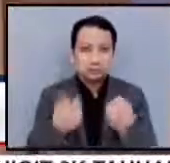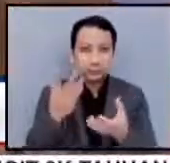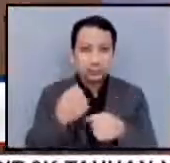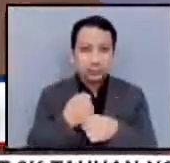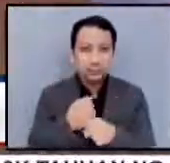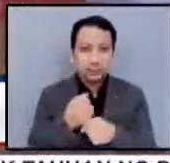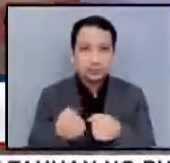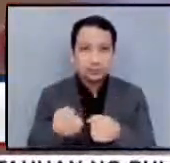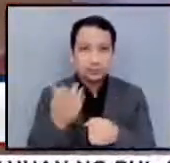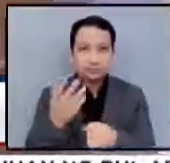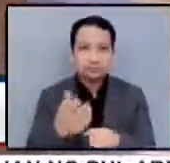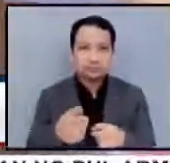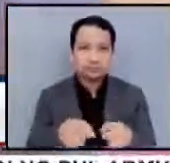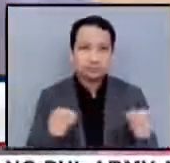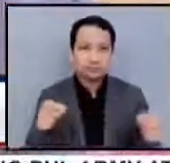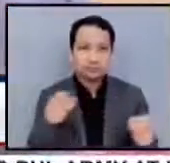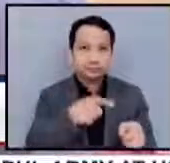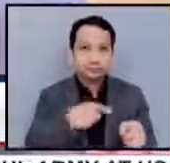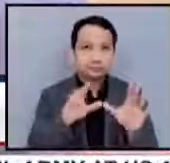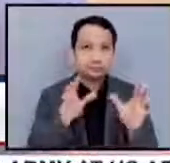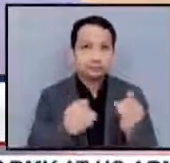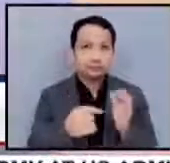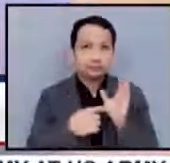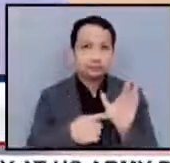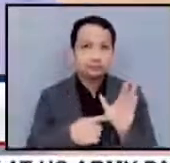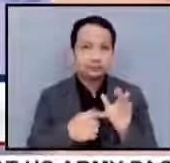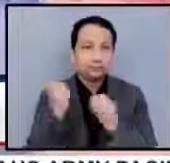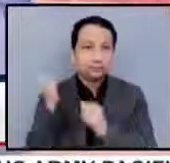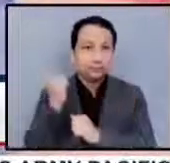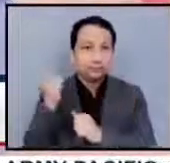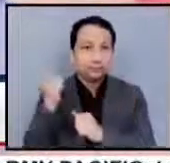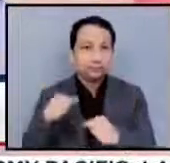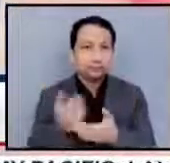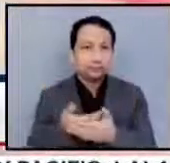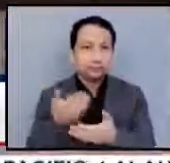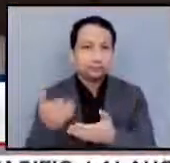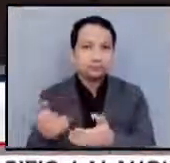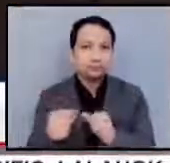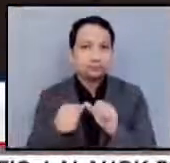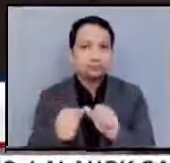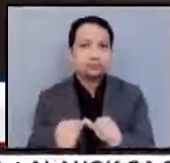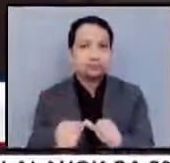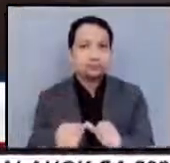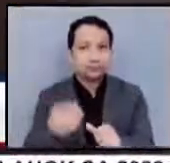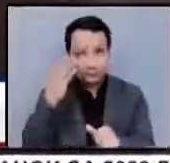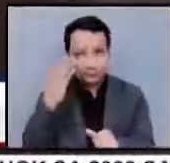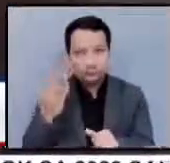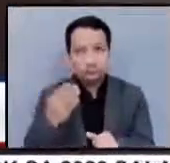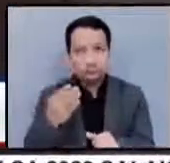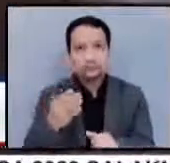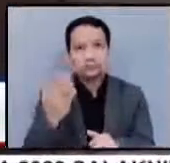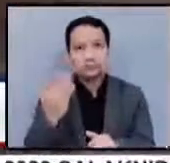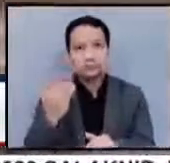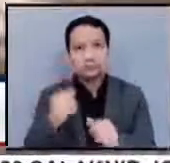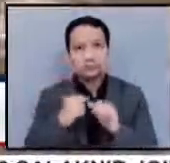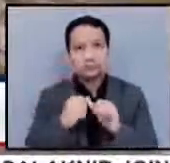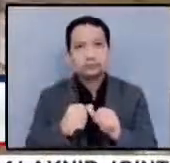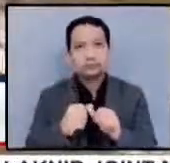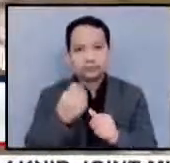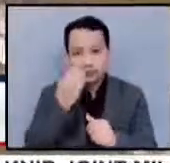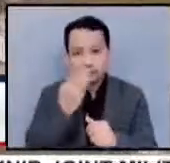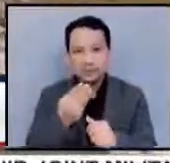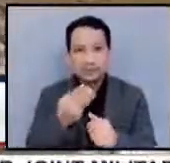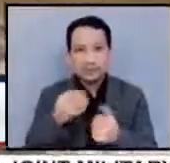ito lamang ang manufacturer na inaasahan sa bilihan ng mga pailaw sa Bukawi, Bulacan. Dahilan kung bakit kaunti ang supply